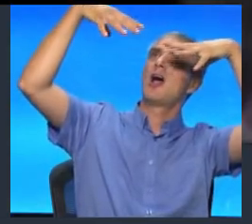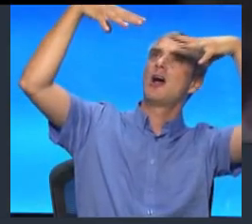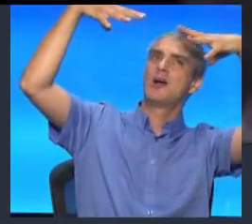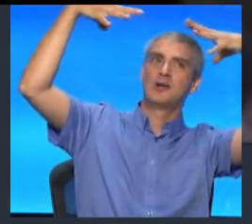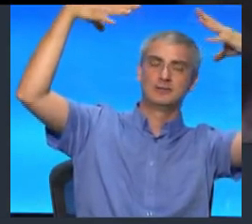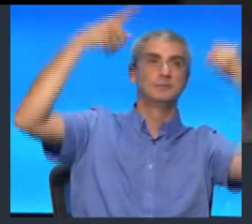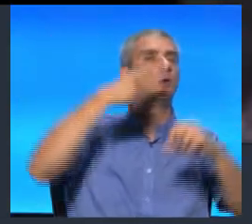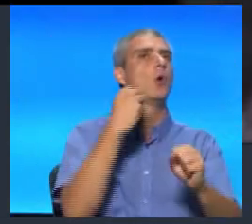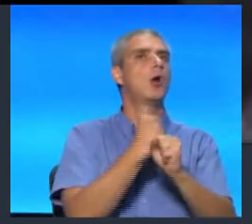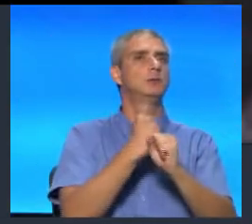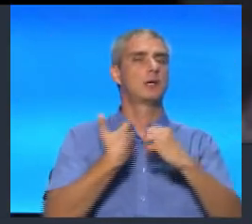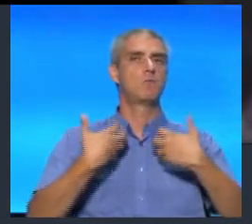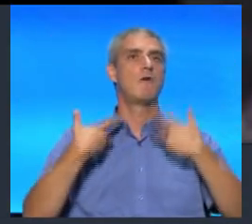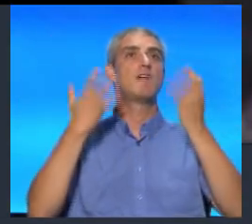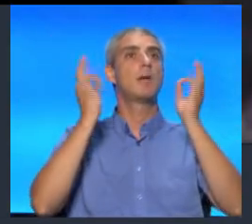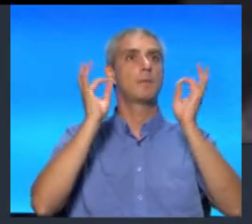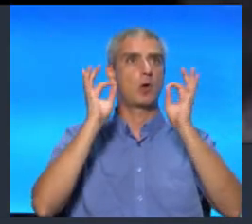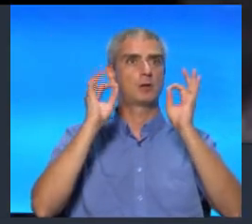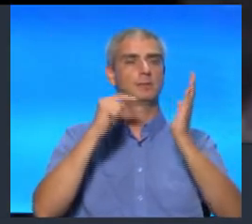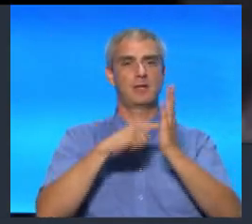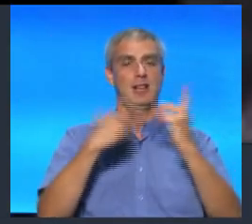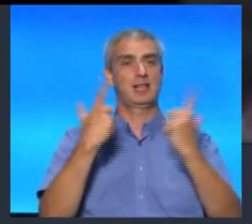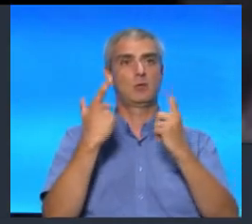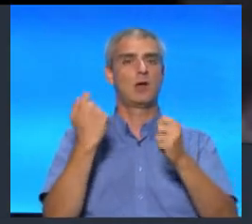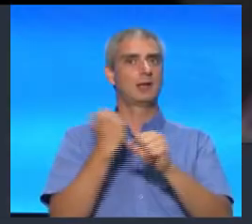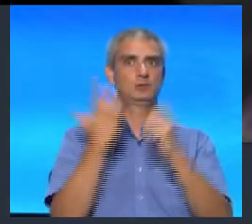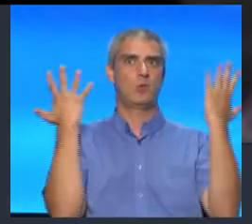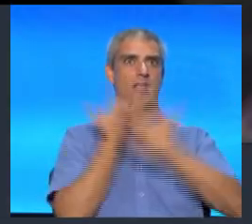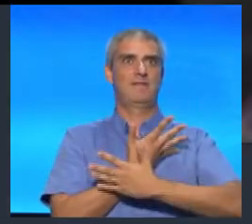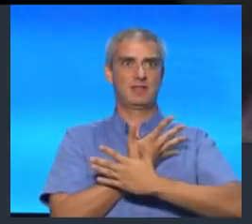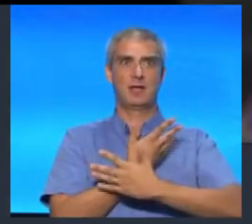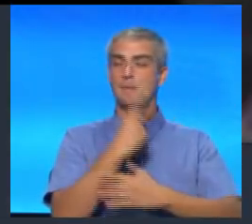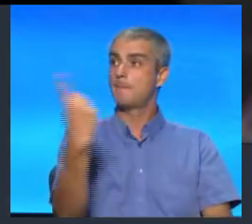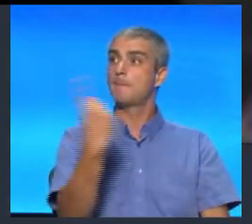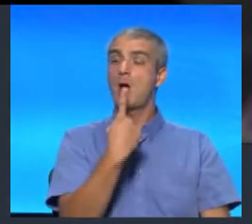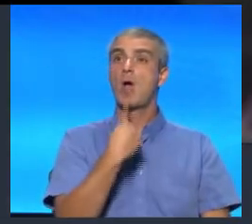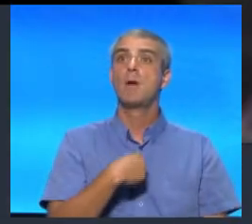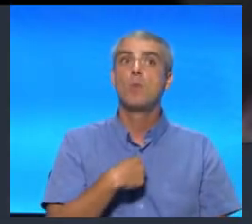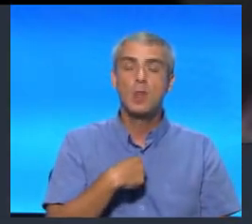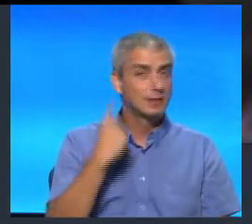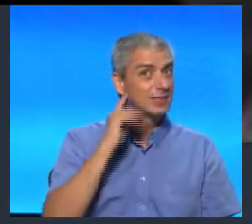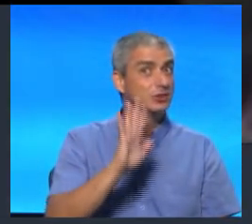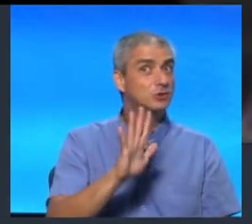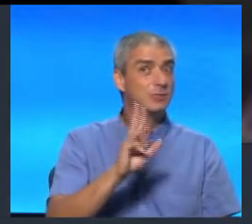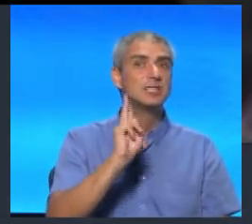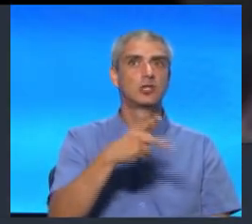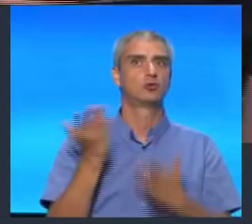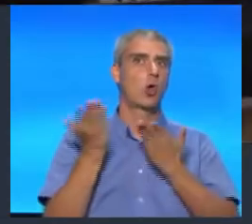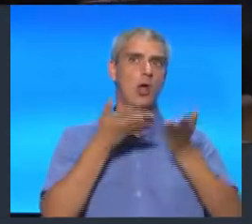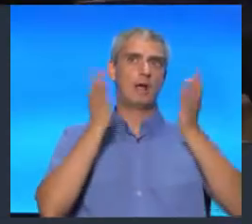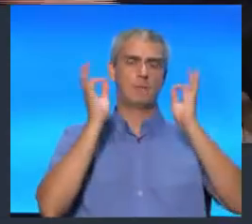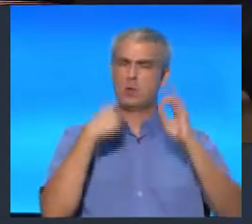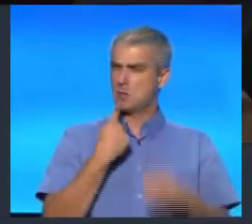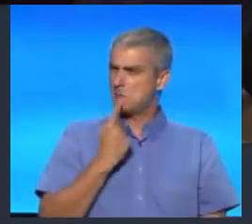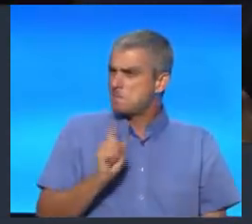את זה במופע מיוחד, ולרגל האירוע ארגנו להפתעה. הם באו ואמרו לי, תשמעי, יש לך אורח מיוחד. אמרתי,